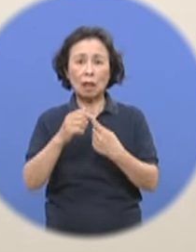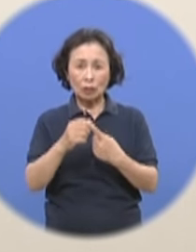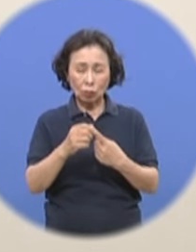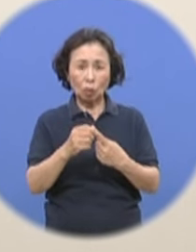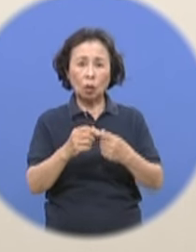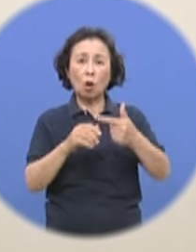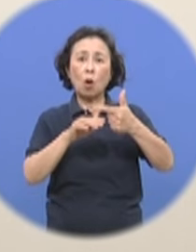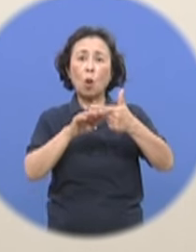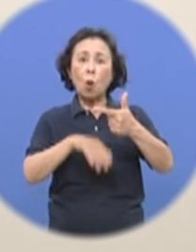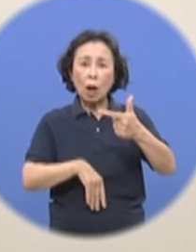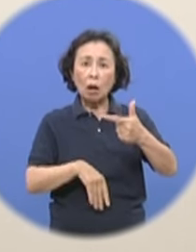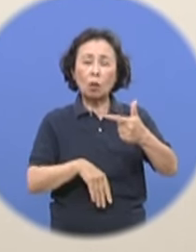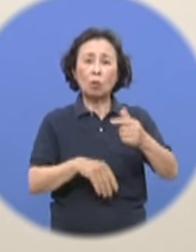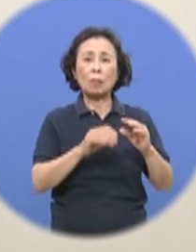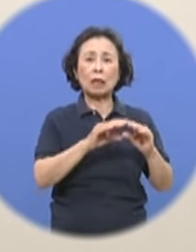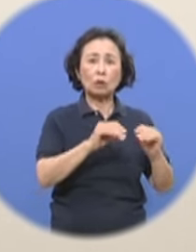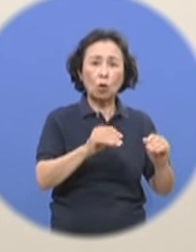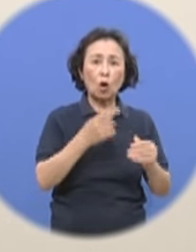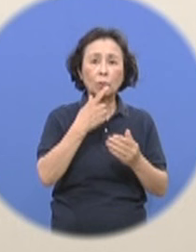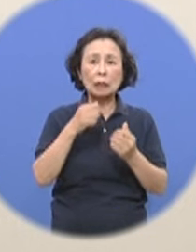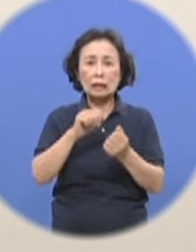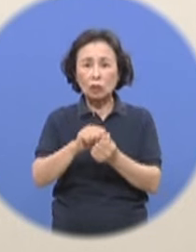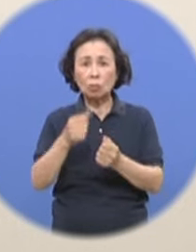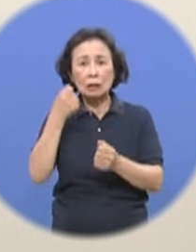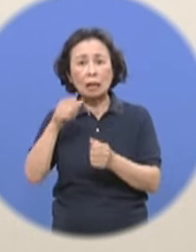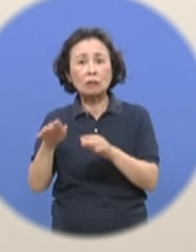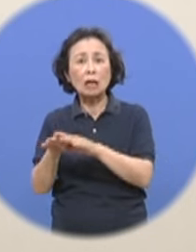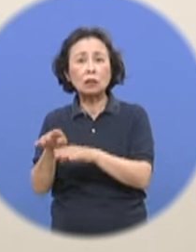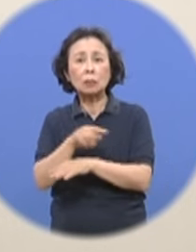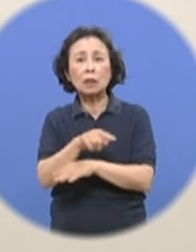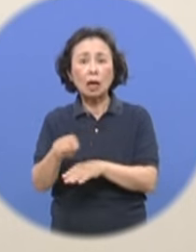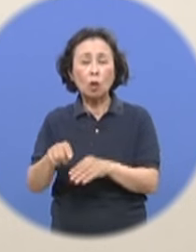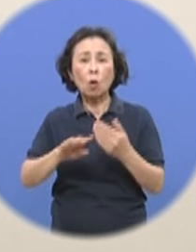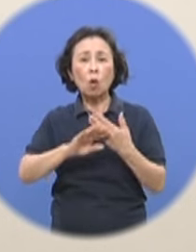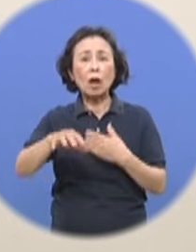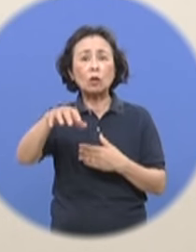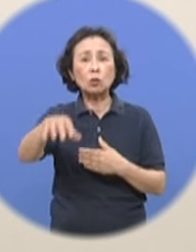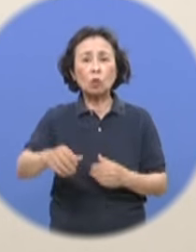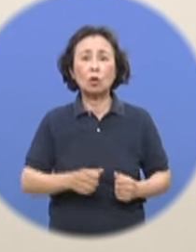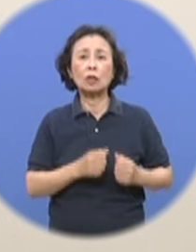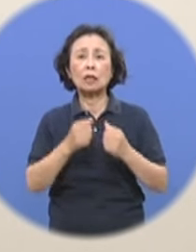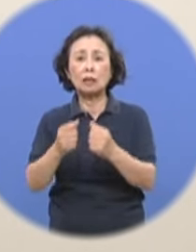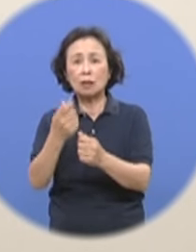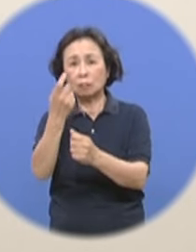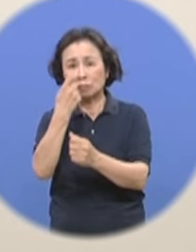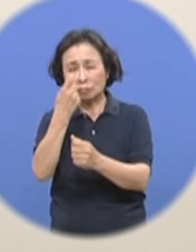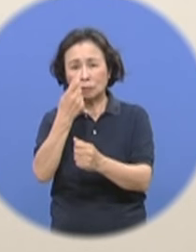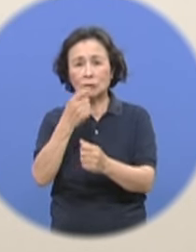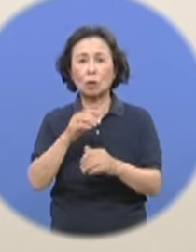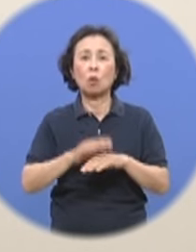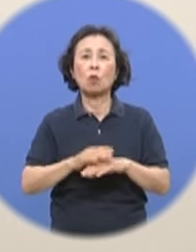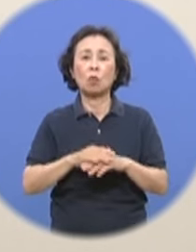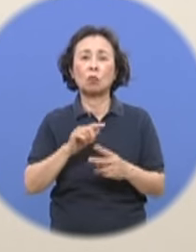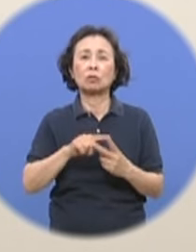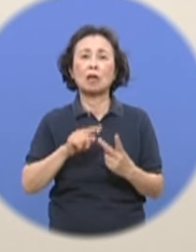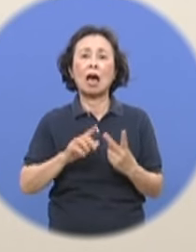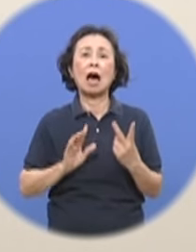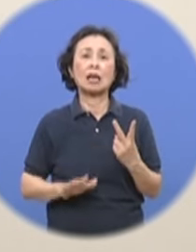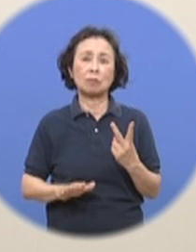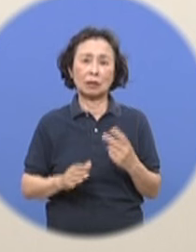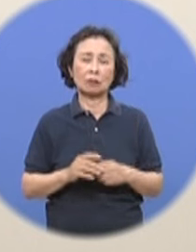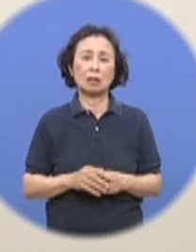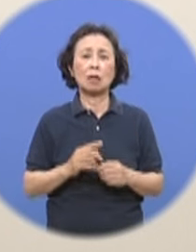日、夏休みなどに学校以外の研修機関へ通学して受講する場合があります。毎